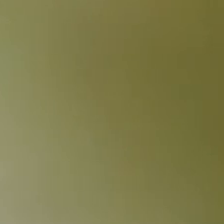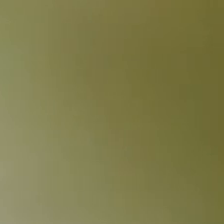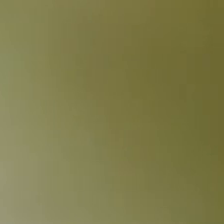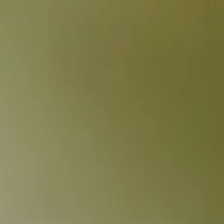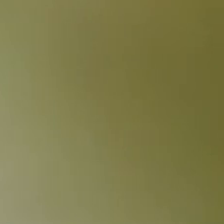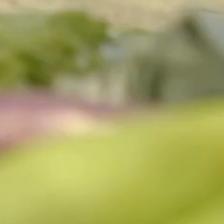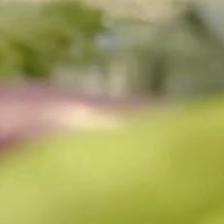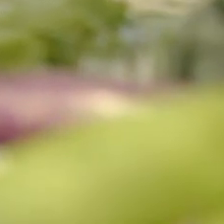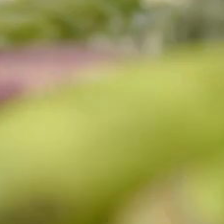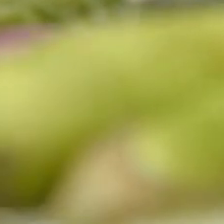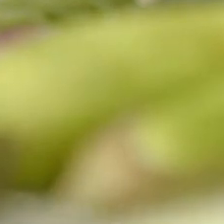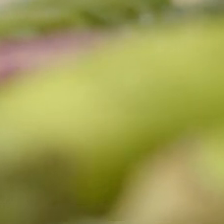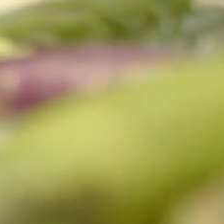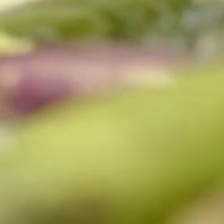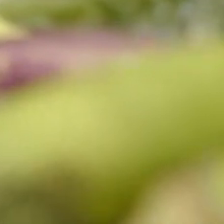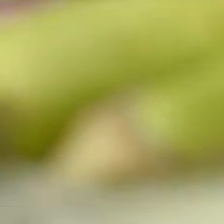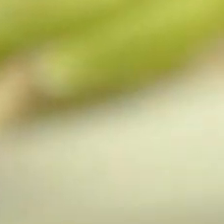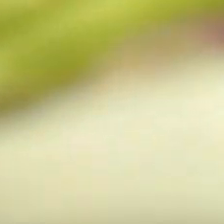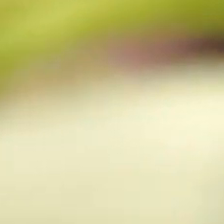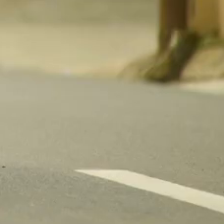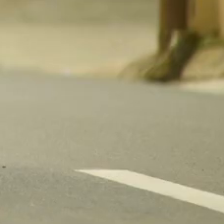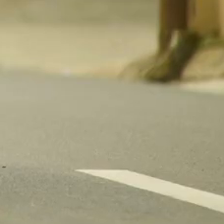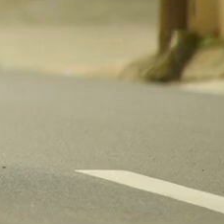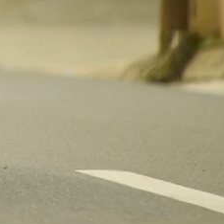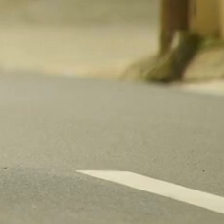Ayah tetap menolong orang yang kesulitan.